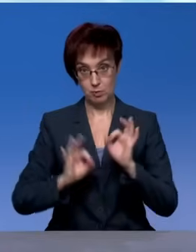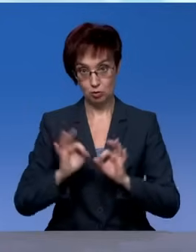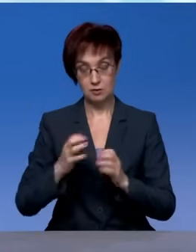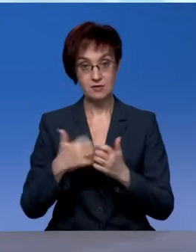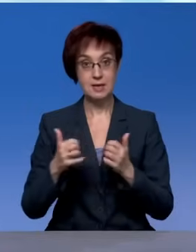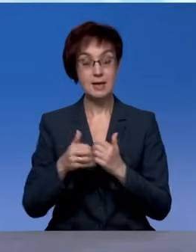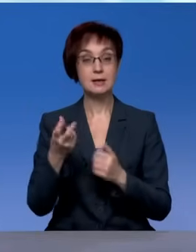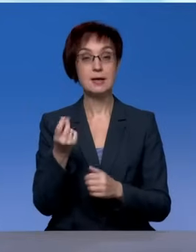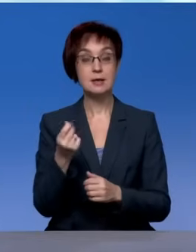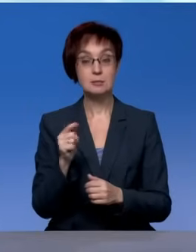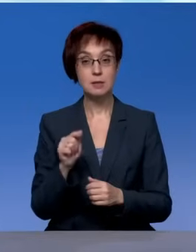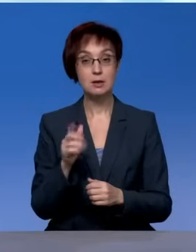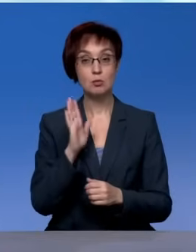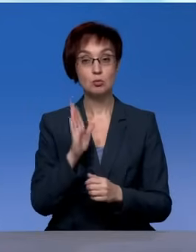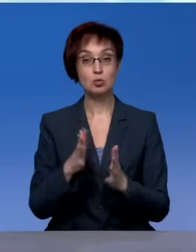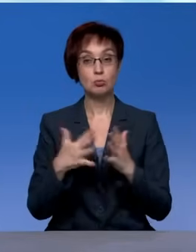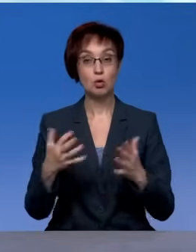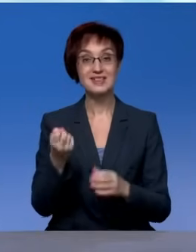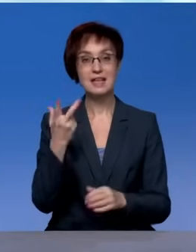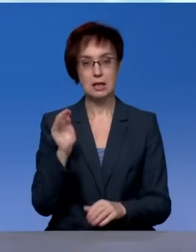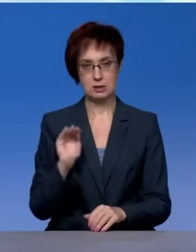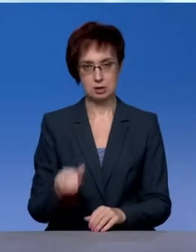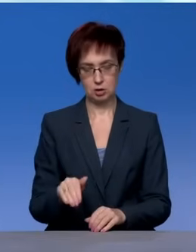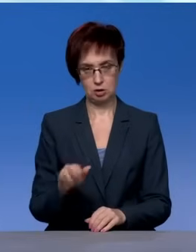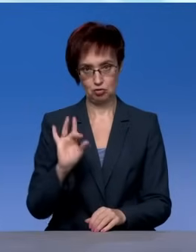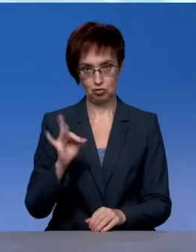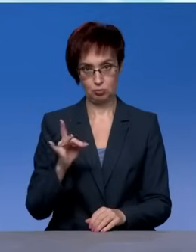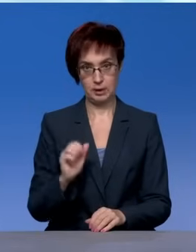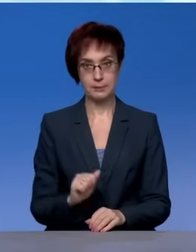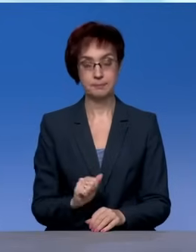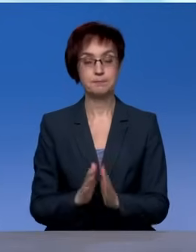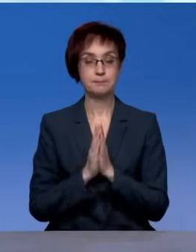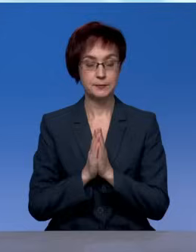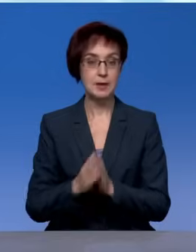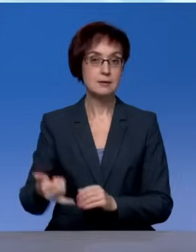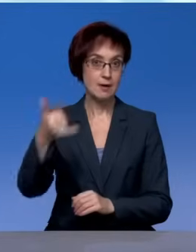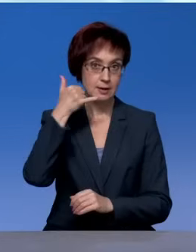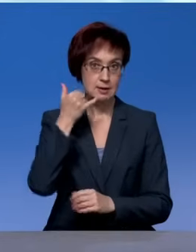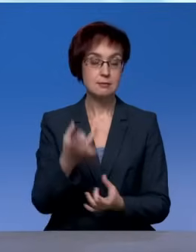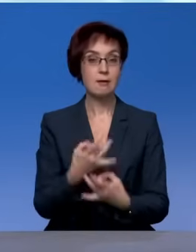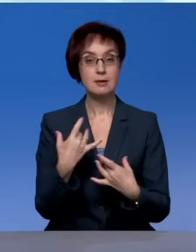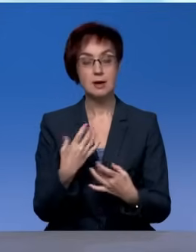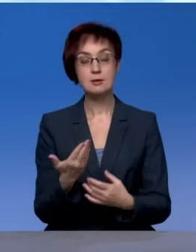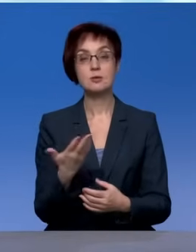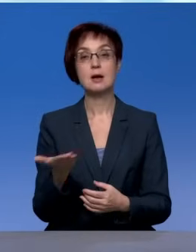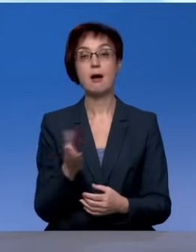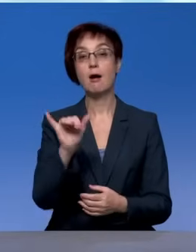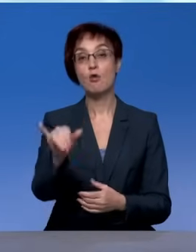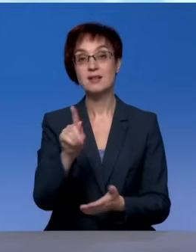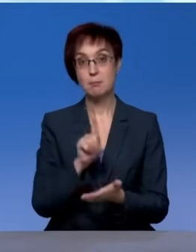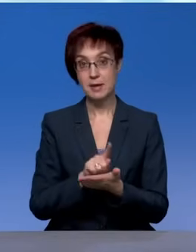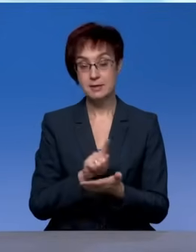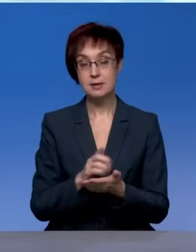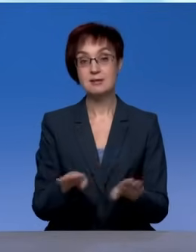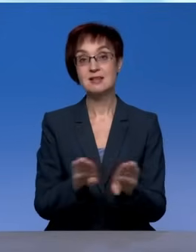составит более 13 тысяч рублей. Позвоните, расскажите, какая пенсия у вас, сравним по разным регионам. Сейчас с